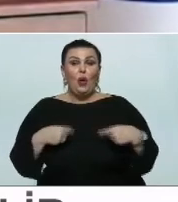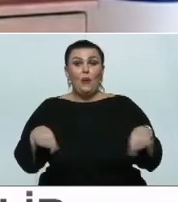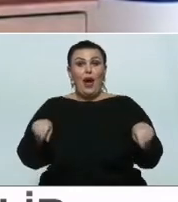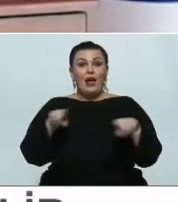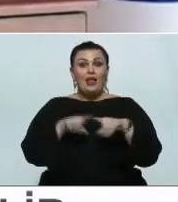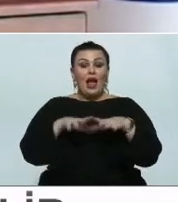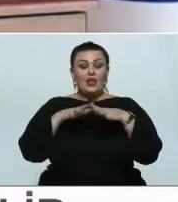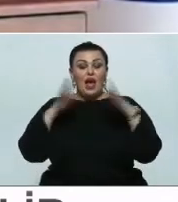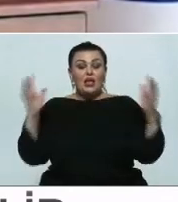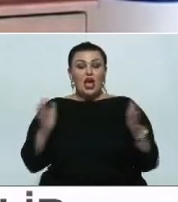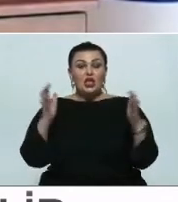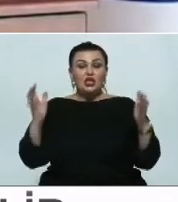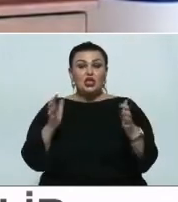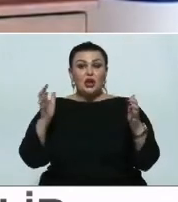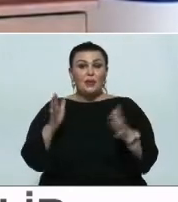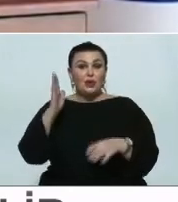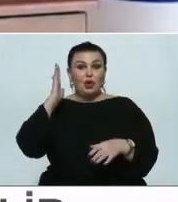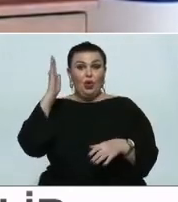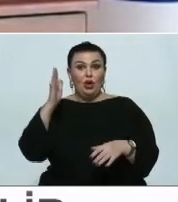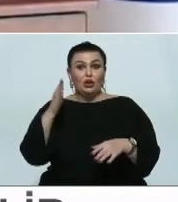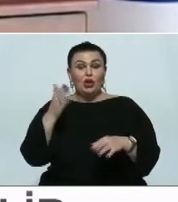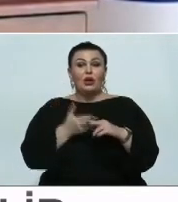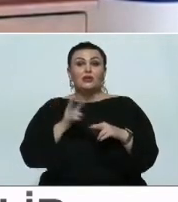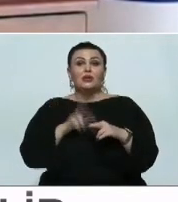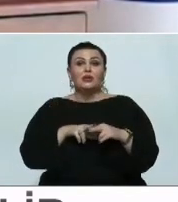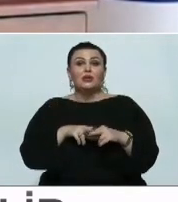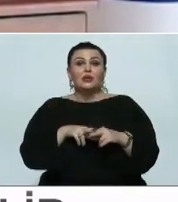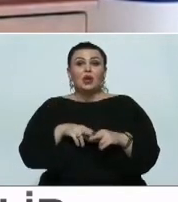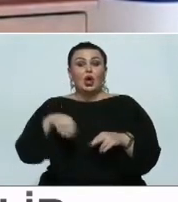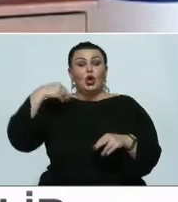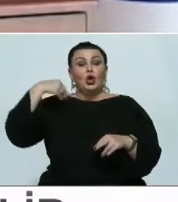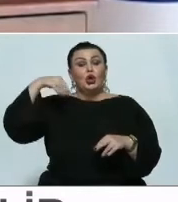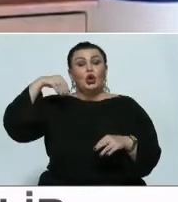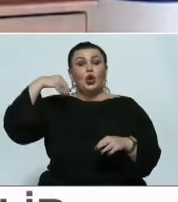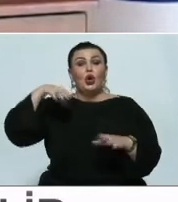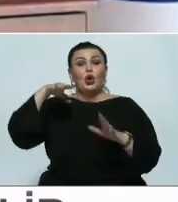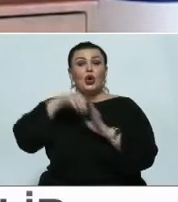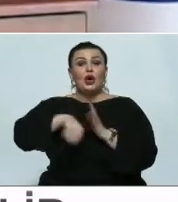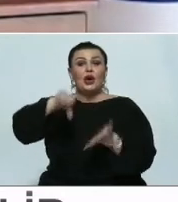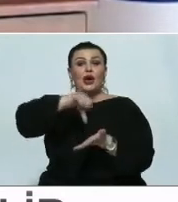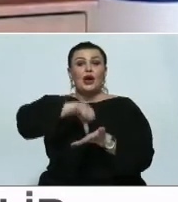gelişimini sağlayacaktır. Bunun için de ben orada bir Türkiye Cumhuriyeti üssünün olmasının